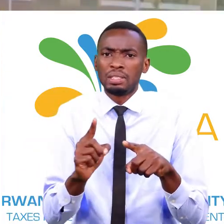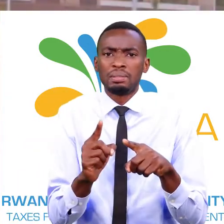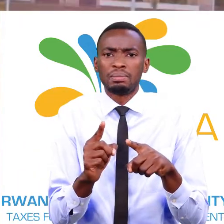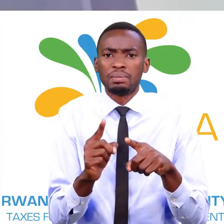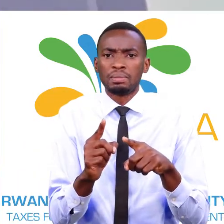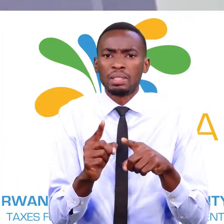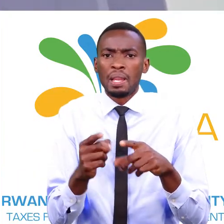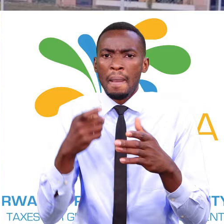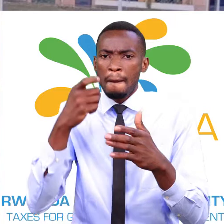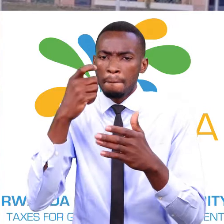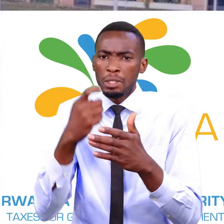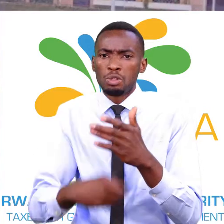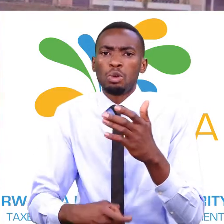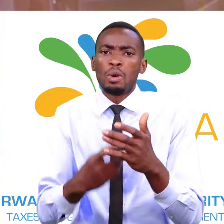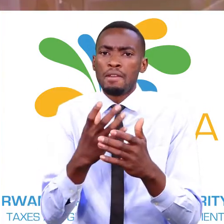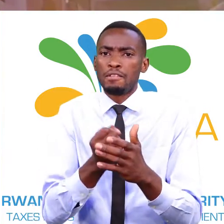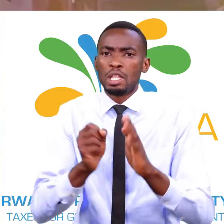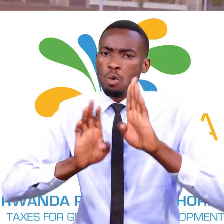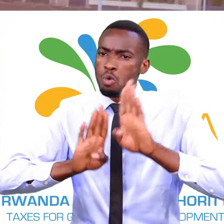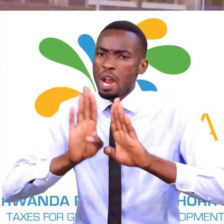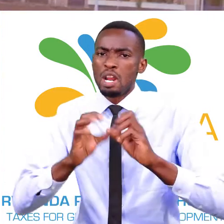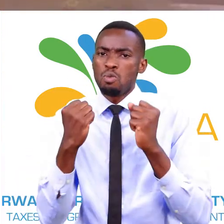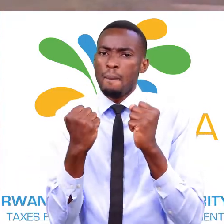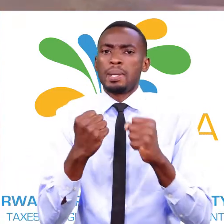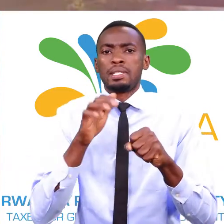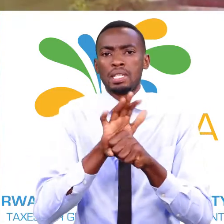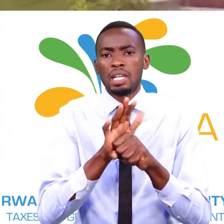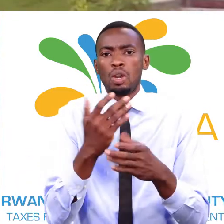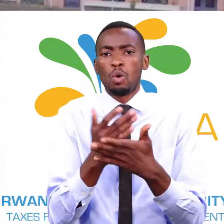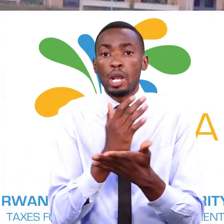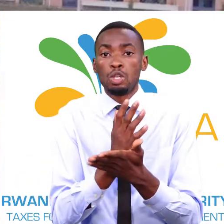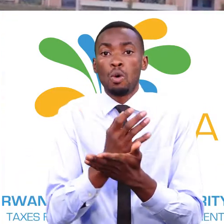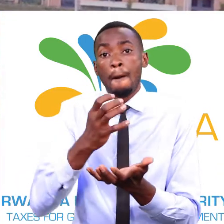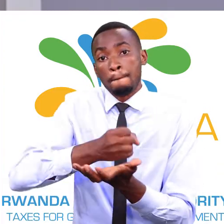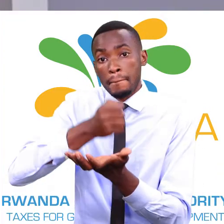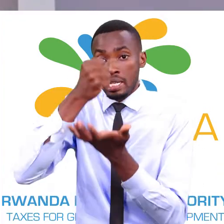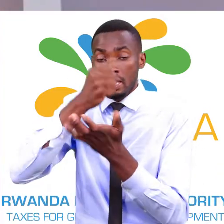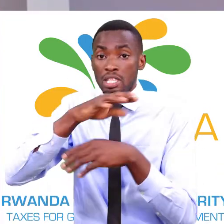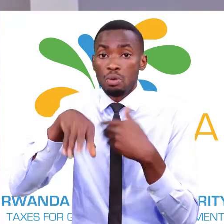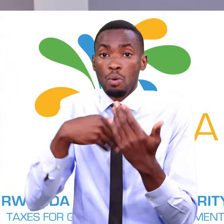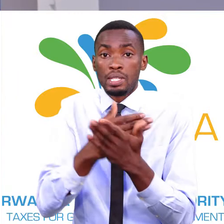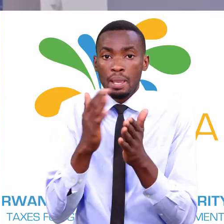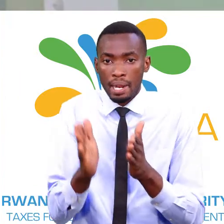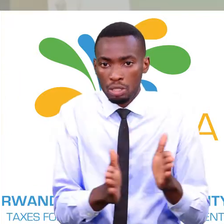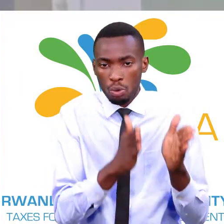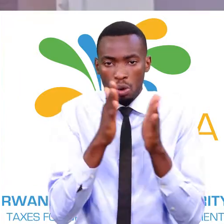ubukungu imisoro ifite uruhare rukomeye cyane kuko igenamigambi riba